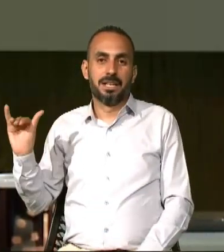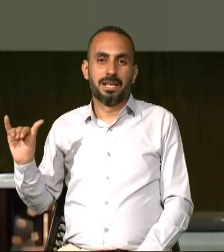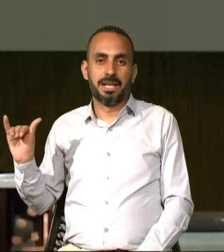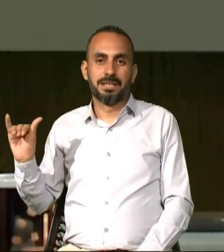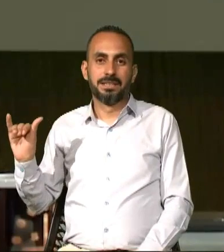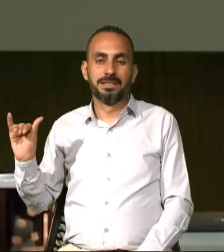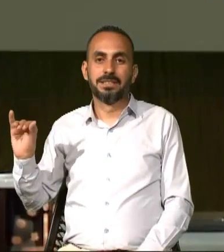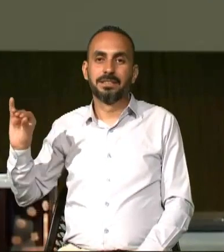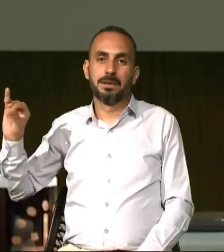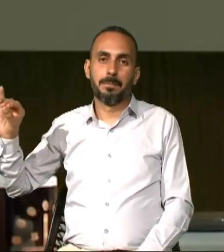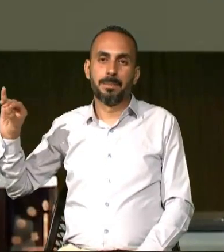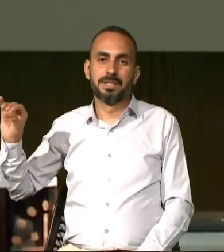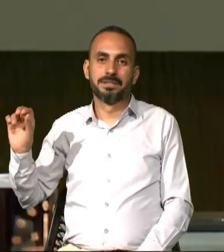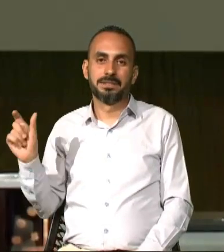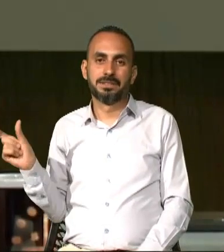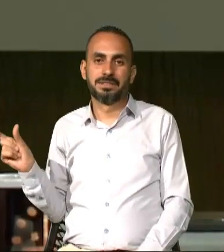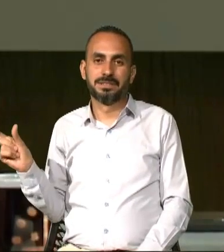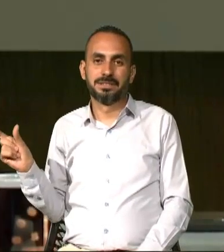شكرا عليكم على